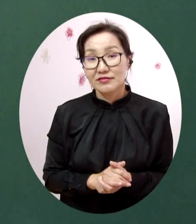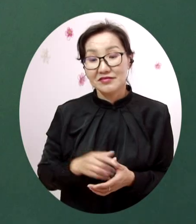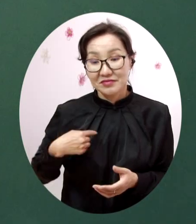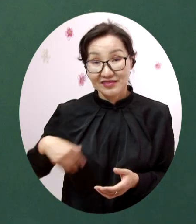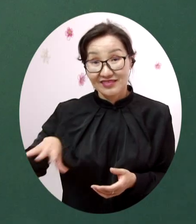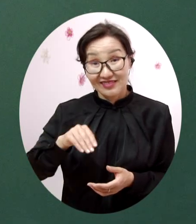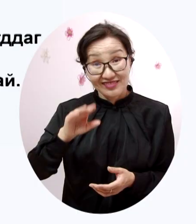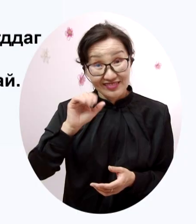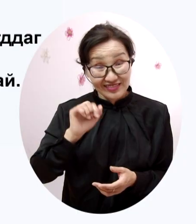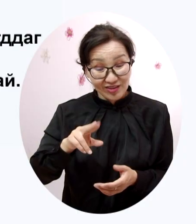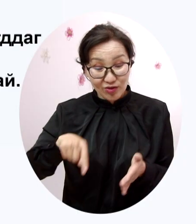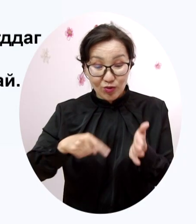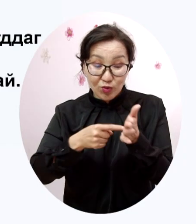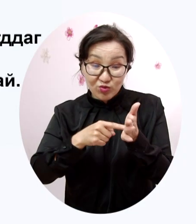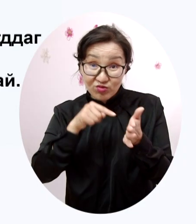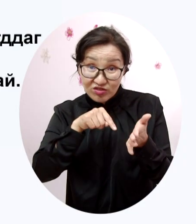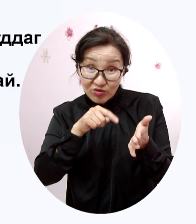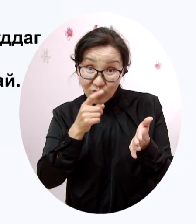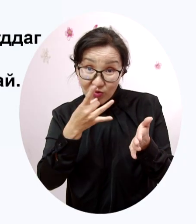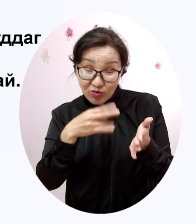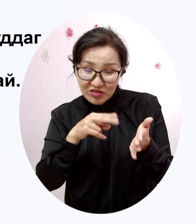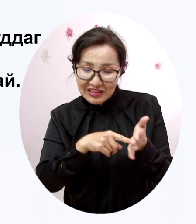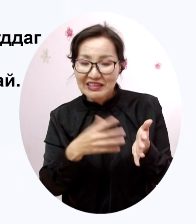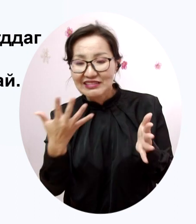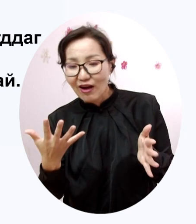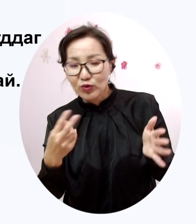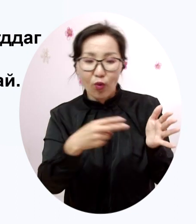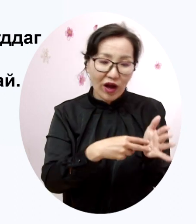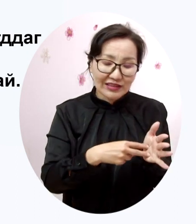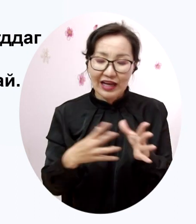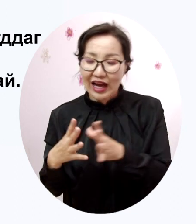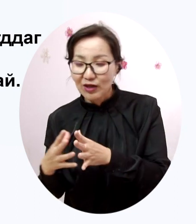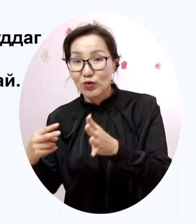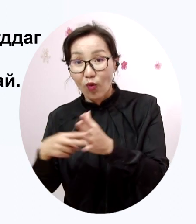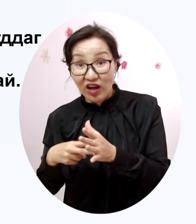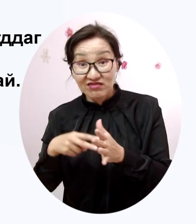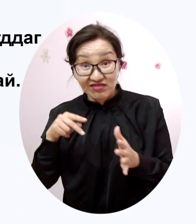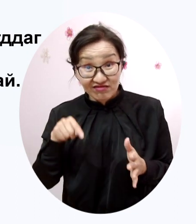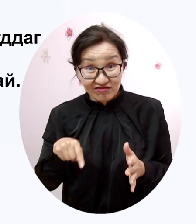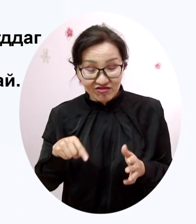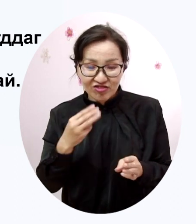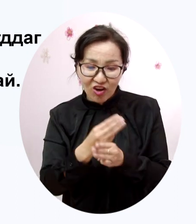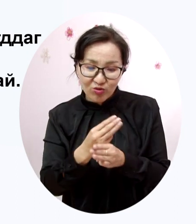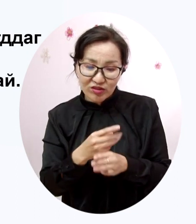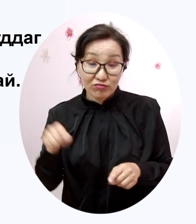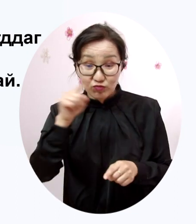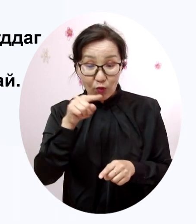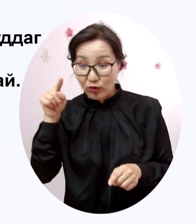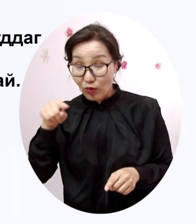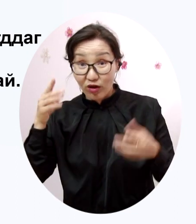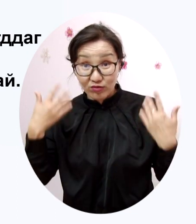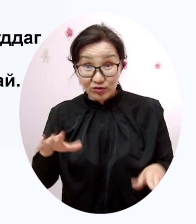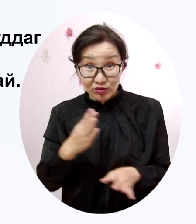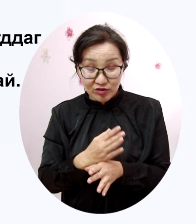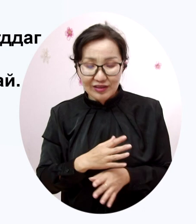За бид нар сая үржүүлэхийн хурднаас 5-т хуваагддаг, 10-т хуваагддаг тоонуудыг дугууллаа.